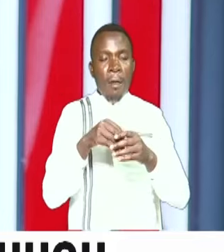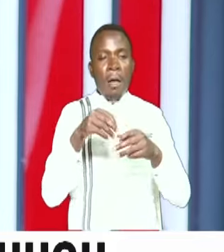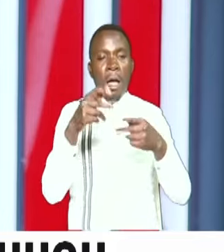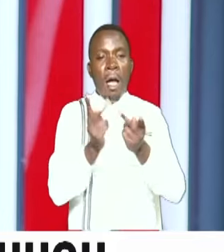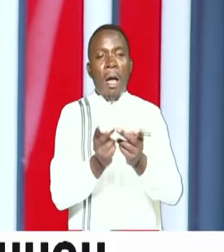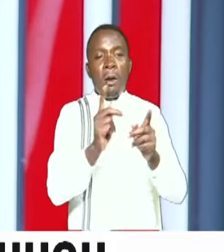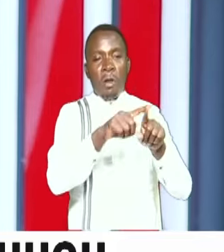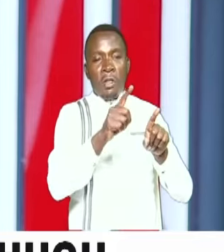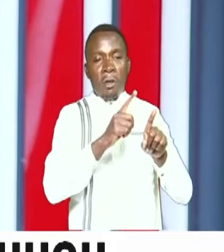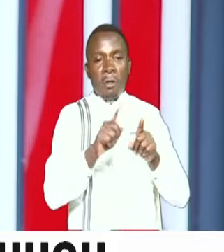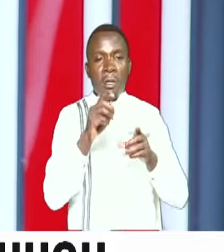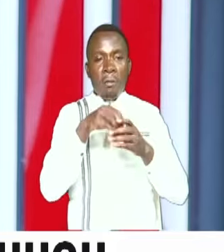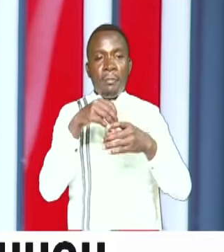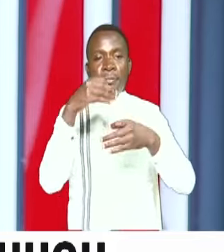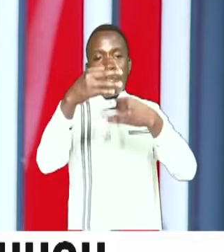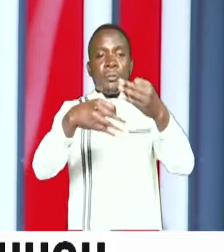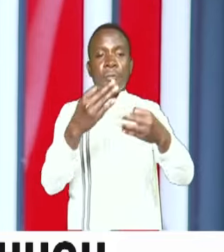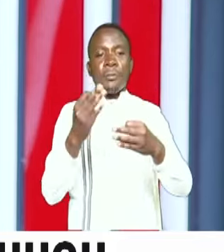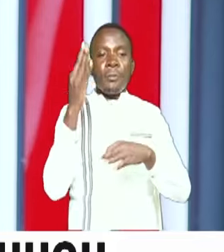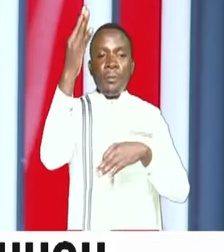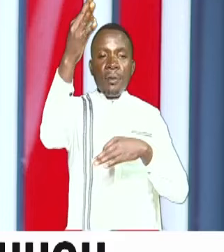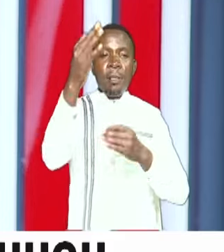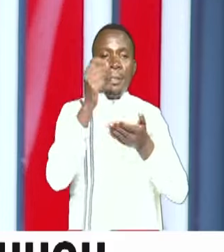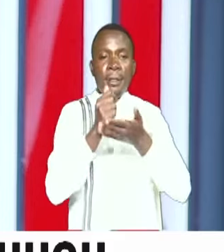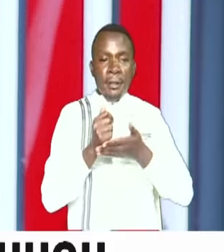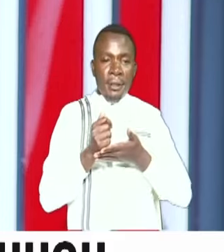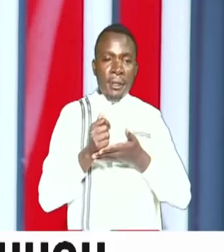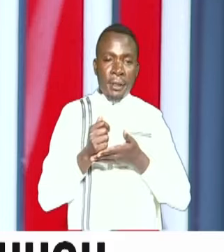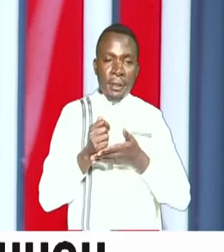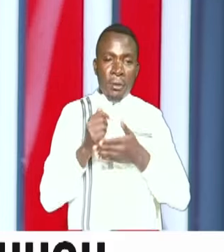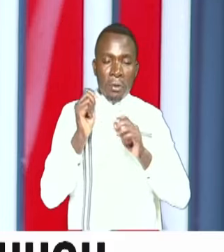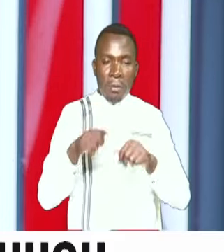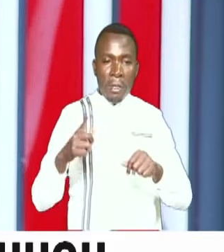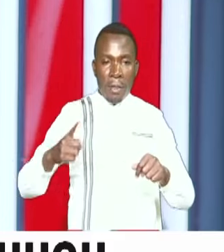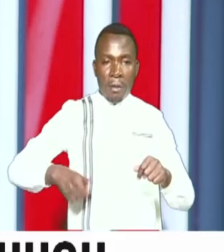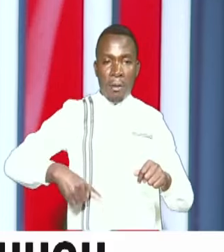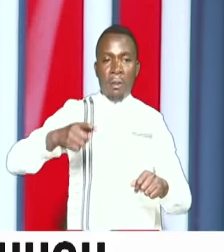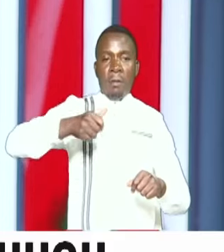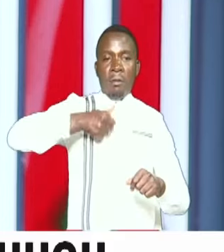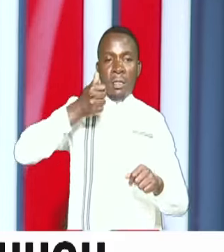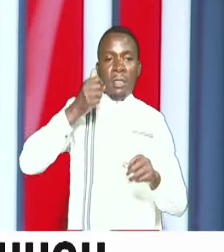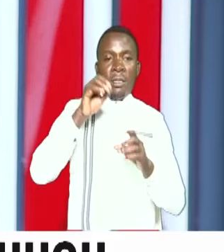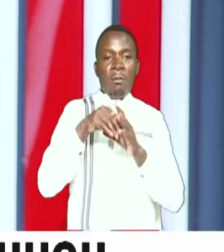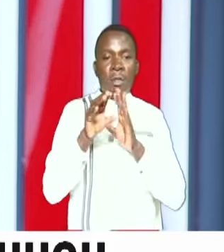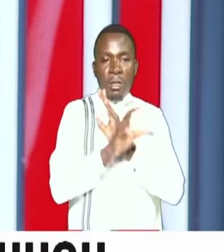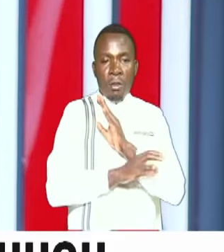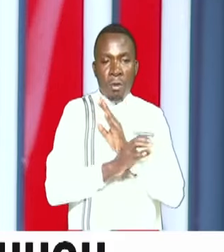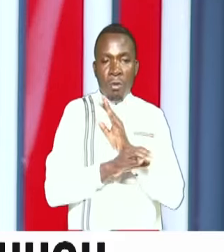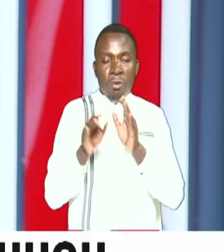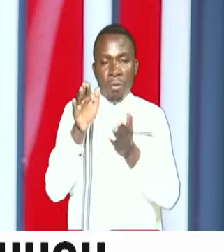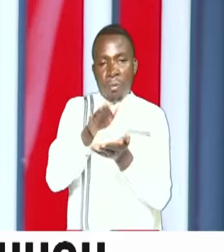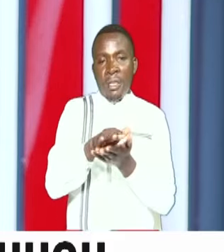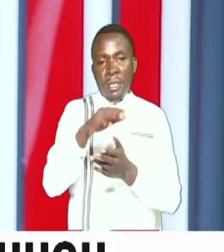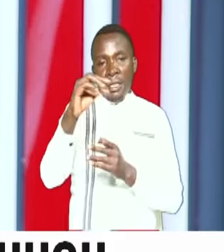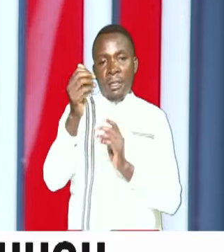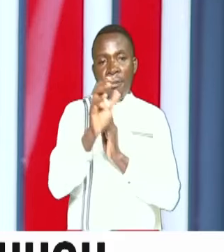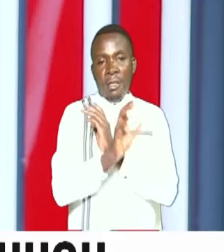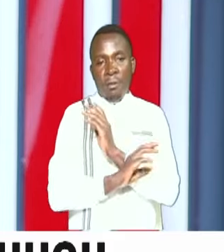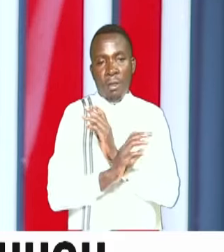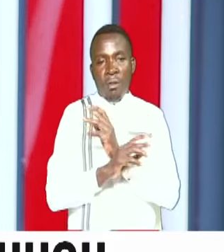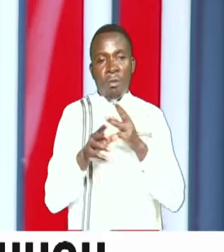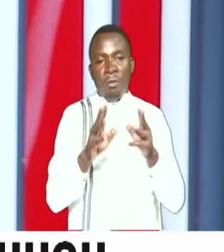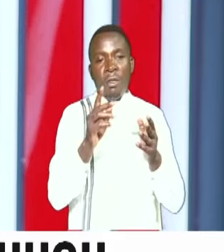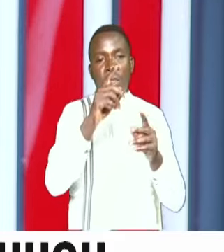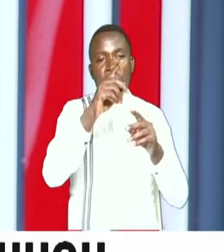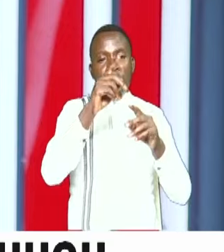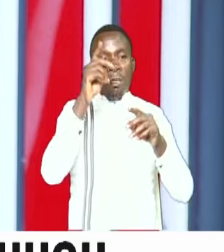zitandukanye z'inganda bizatuma tubasha kwihaza mu gihugu kandi tubasha no gusagurira amahanga ku buryo politiki